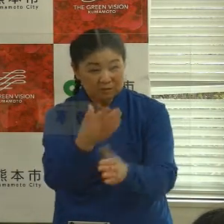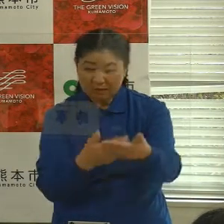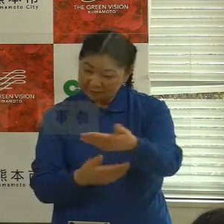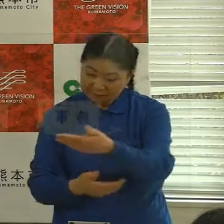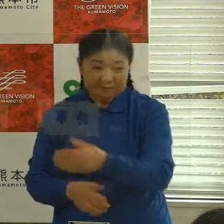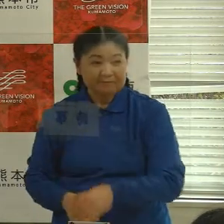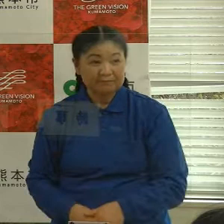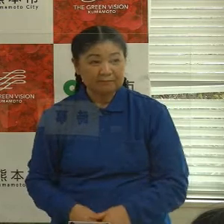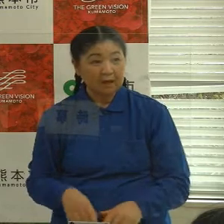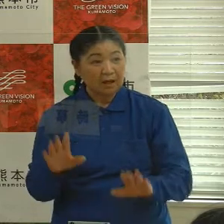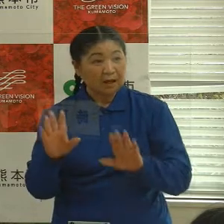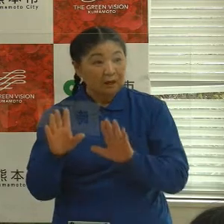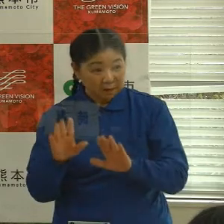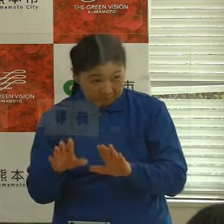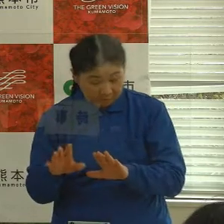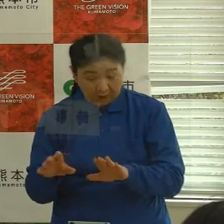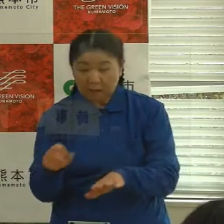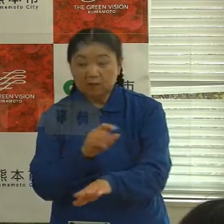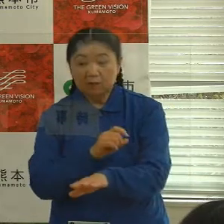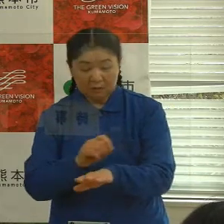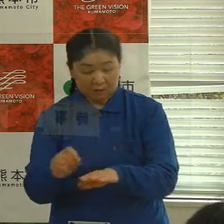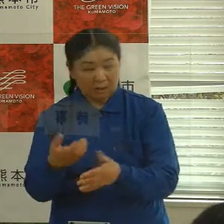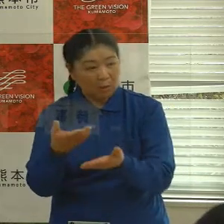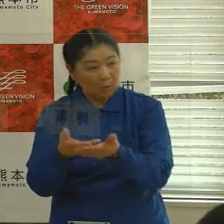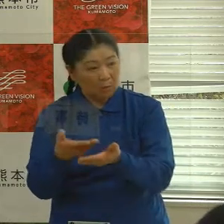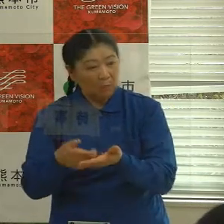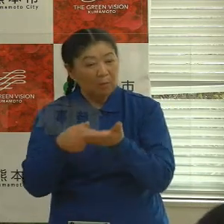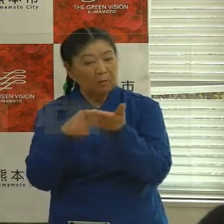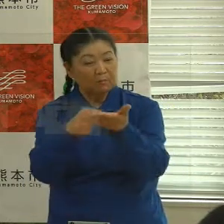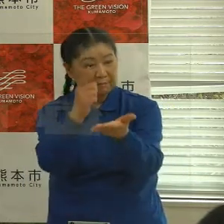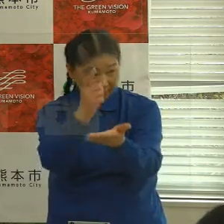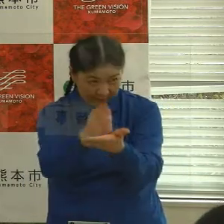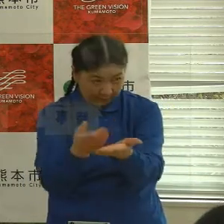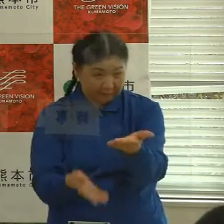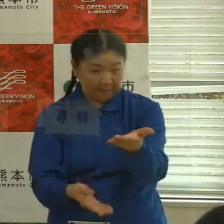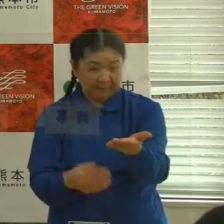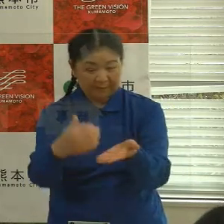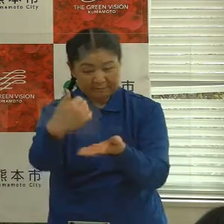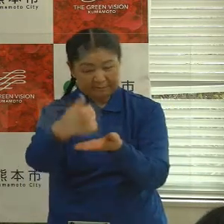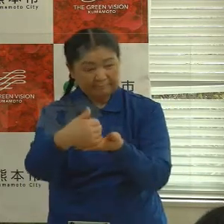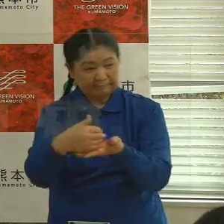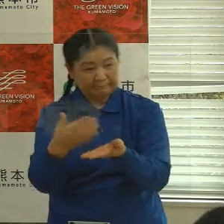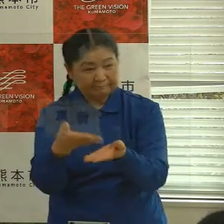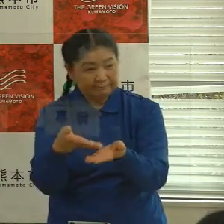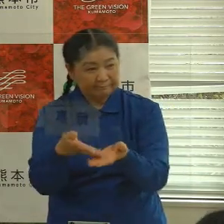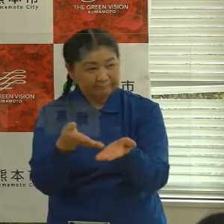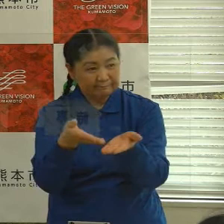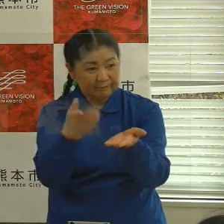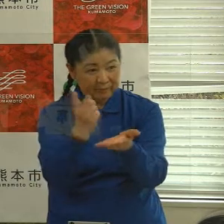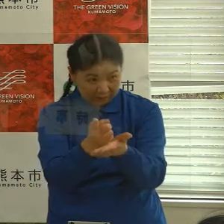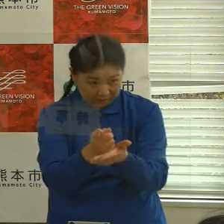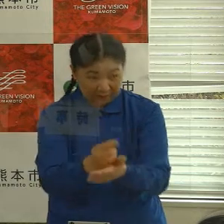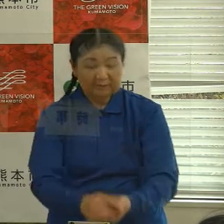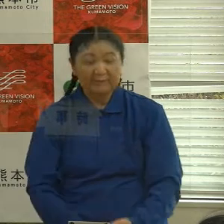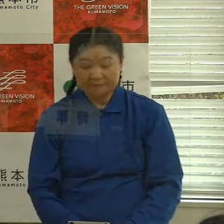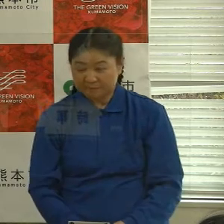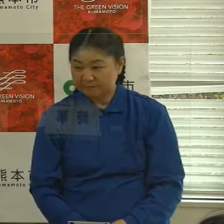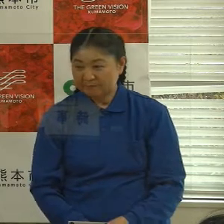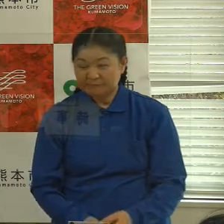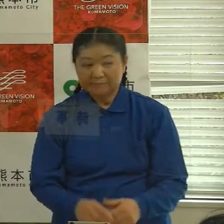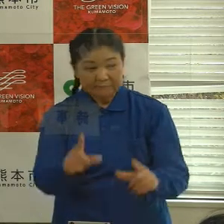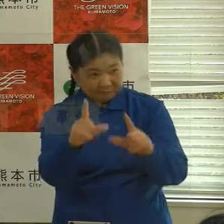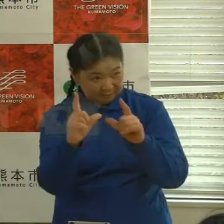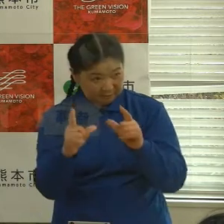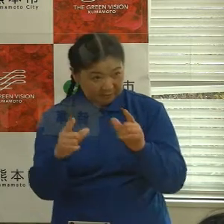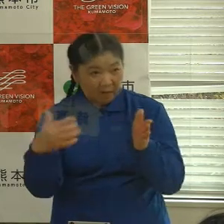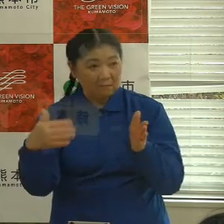あのことについてその後何か動きありましたでしょうか。 特段今まだ今要望書を出させていただいてお話も聞いていただいたということでありますので、特段今は